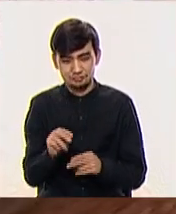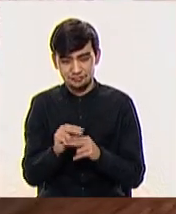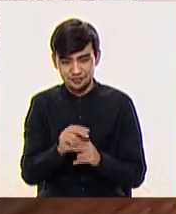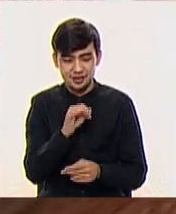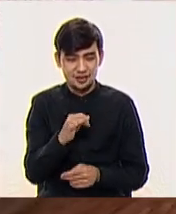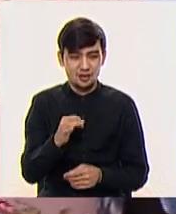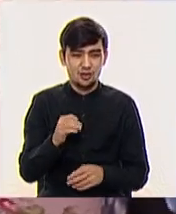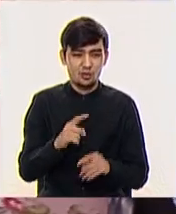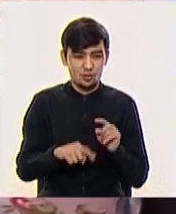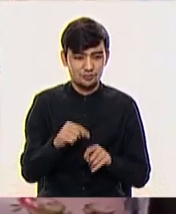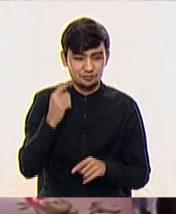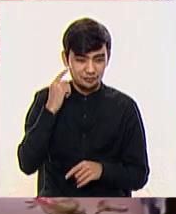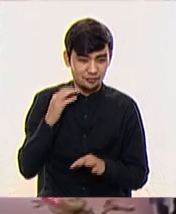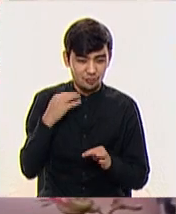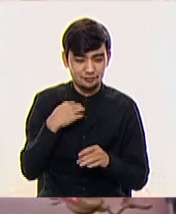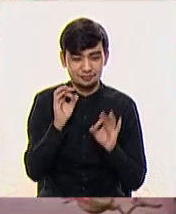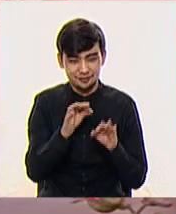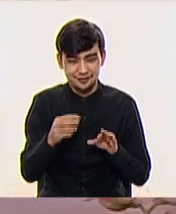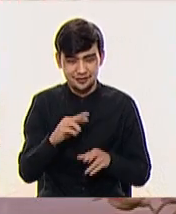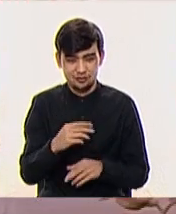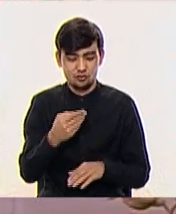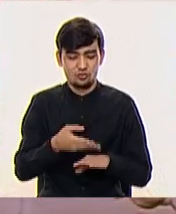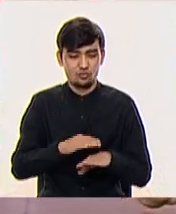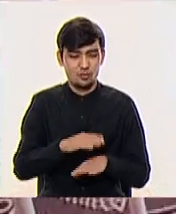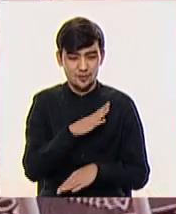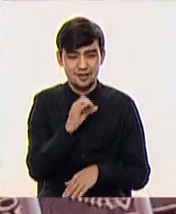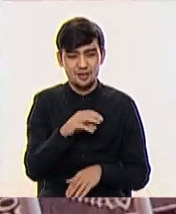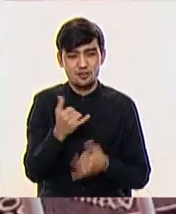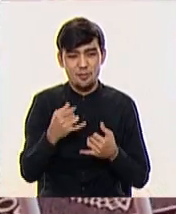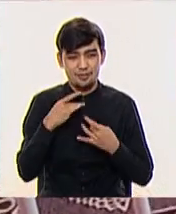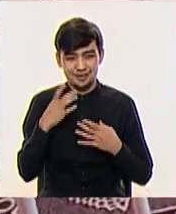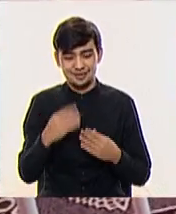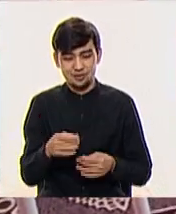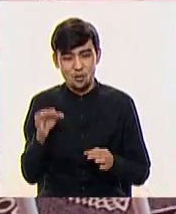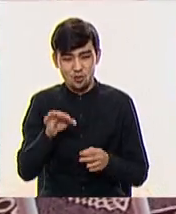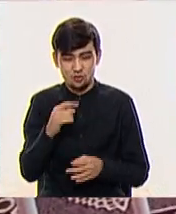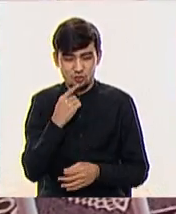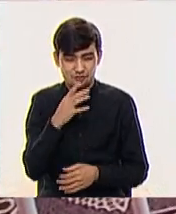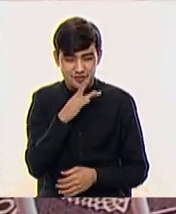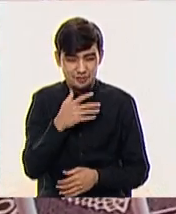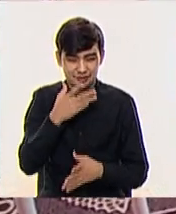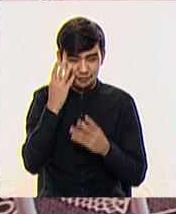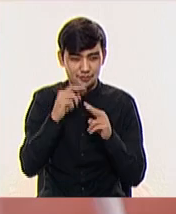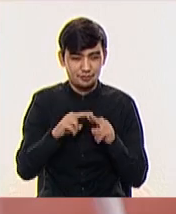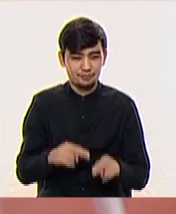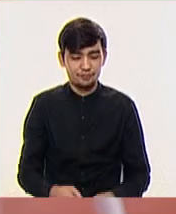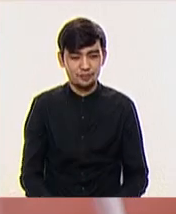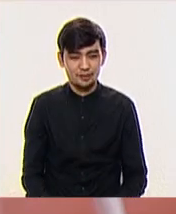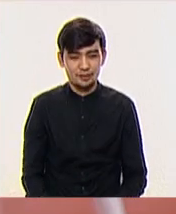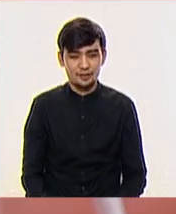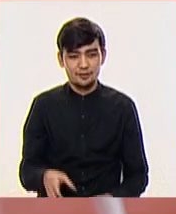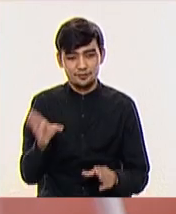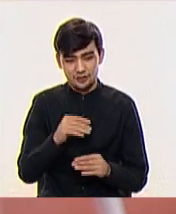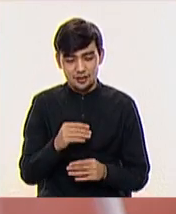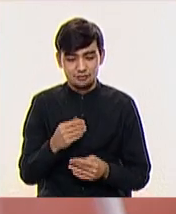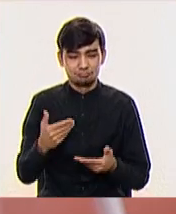жақындарына естірту жаныма қатты батты дейді. Бірақ бүгінгі мерекелік көңіл күй сол қиын күндерді ұмыттырғандай болыпты. Барлық құттықтап